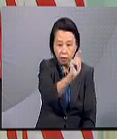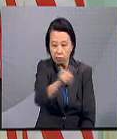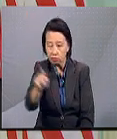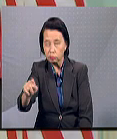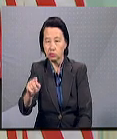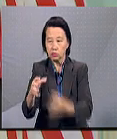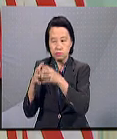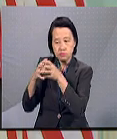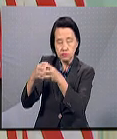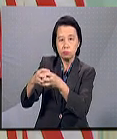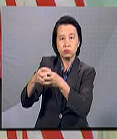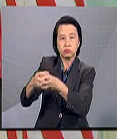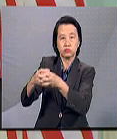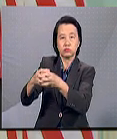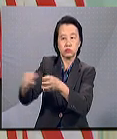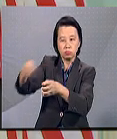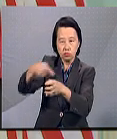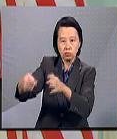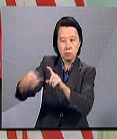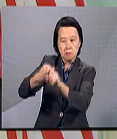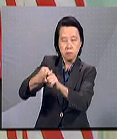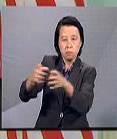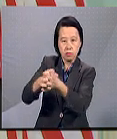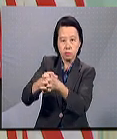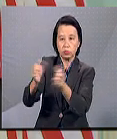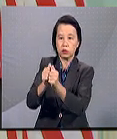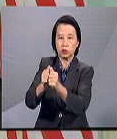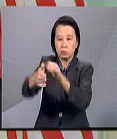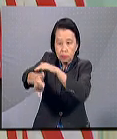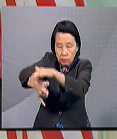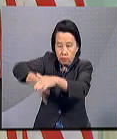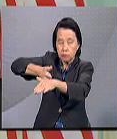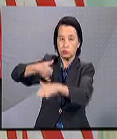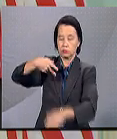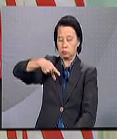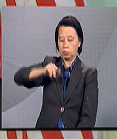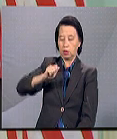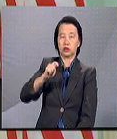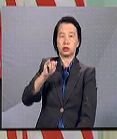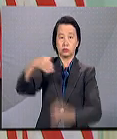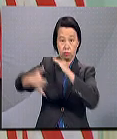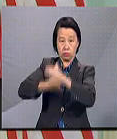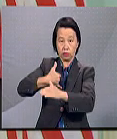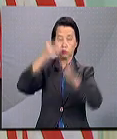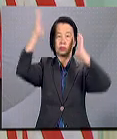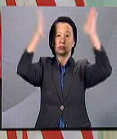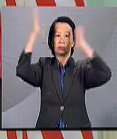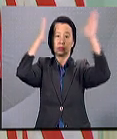yang bersekongkol dengan penyeludupan parti ke negara kita.